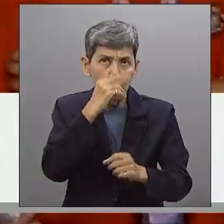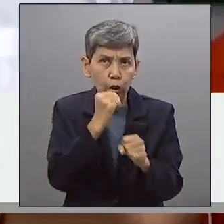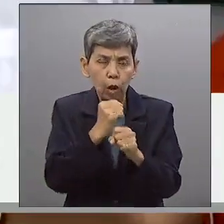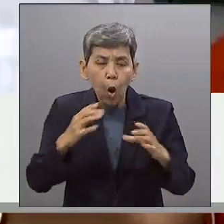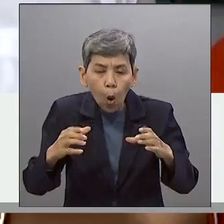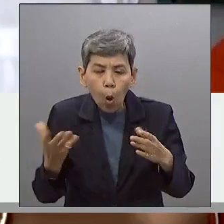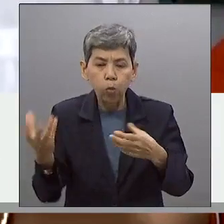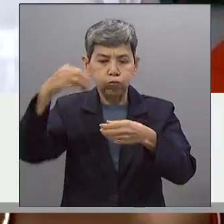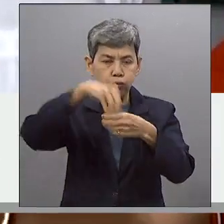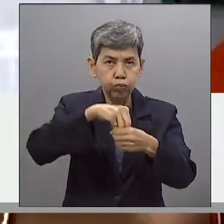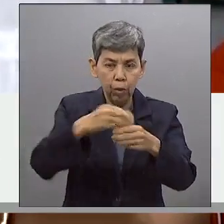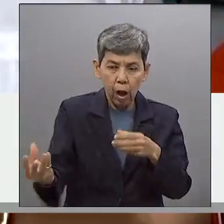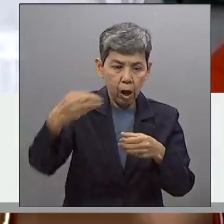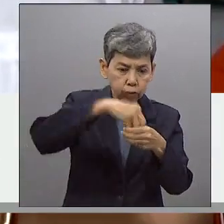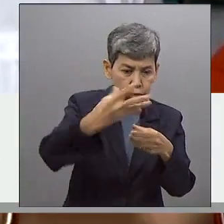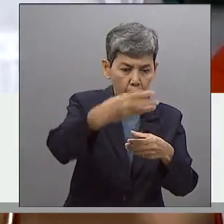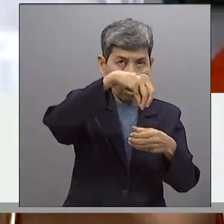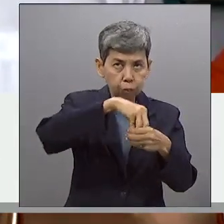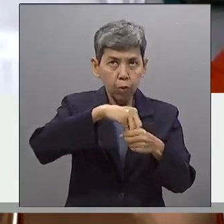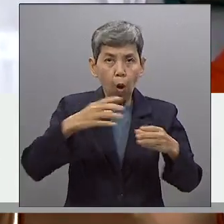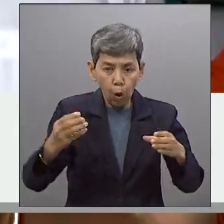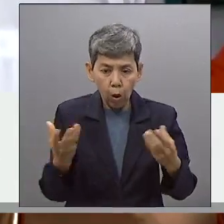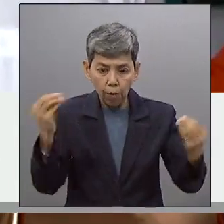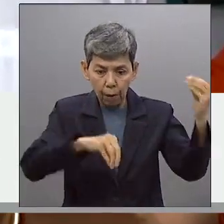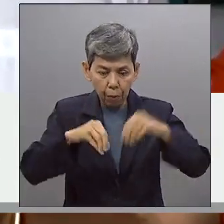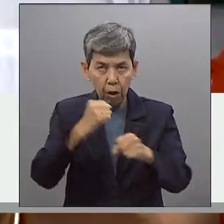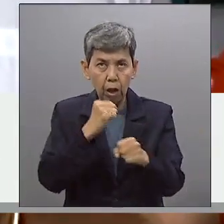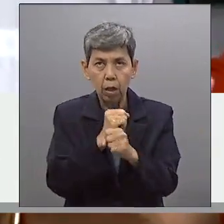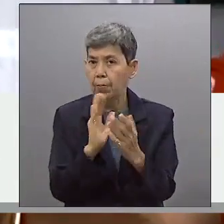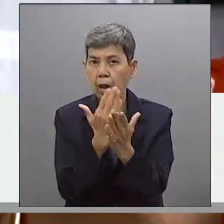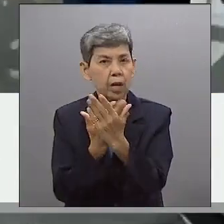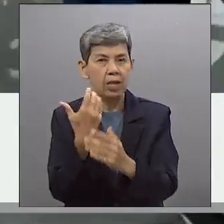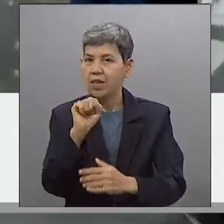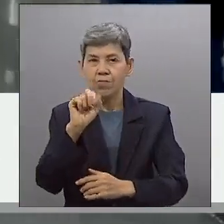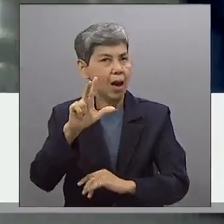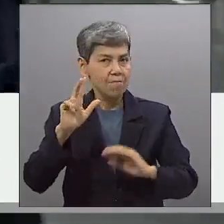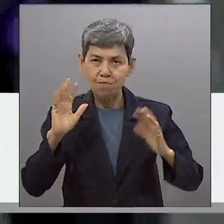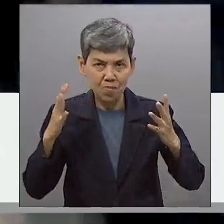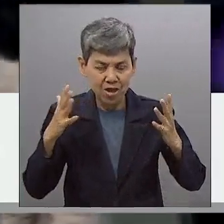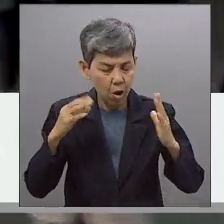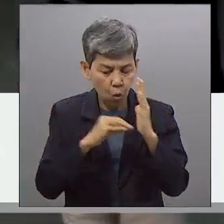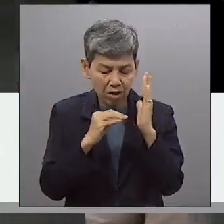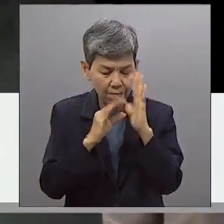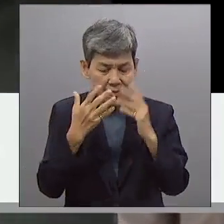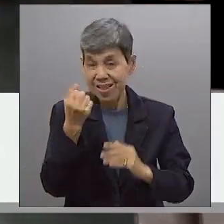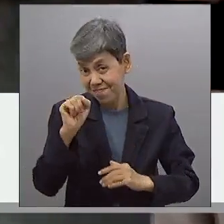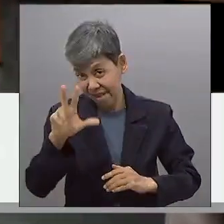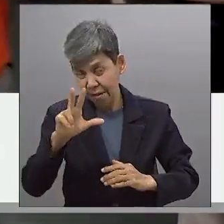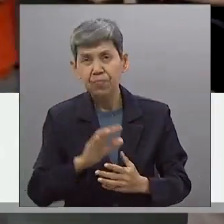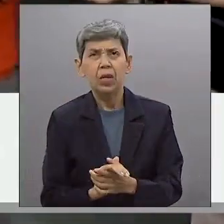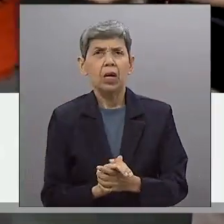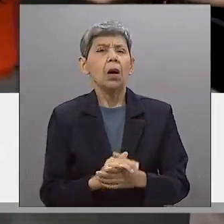เขตข้ามแขวงจะทำให้เกิดการรวมแขวงโดยไม่มีเขตถึง 13เขตเลือกตั้งในกรุงเทพฯจะ